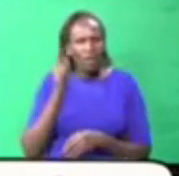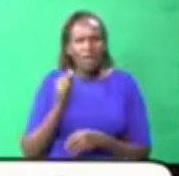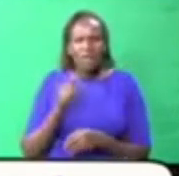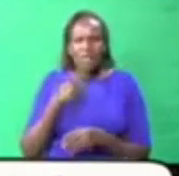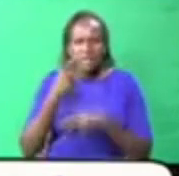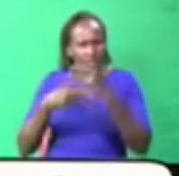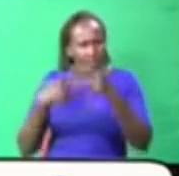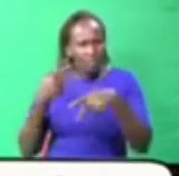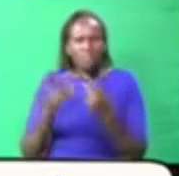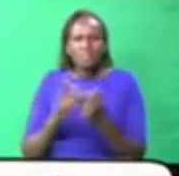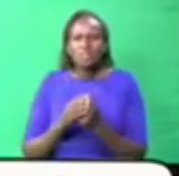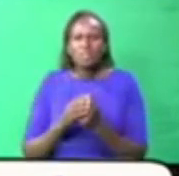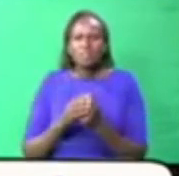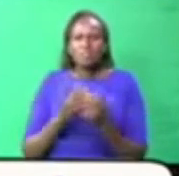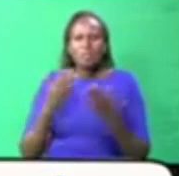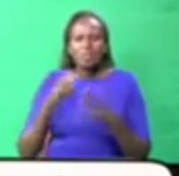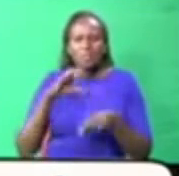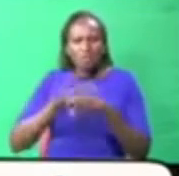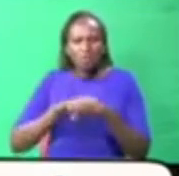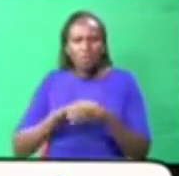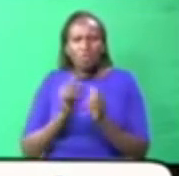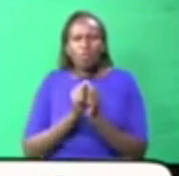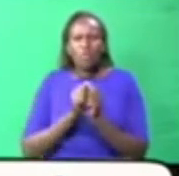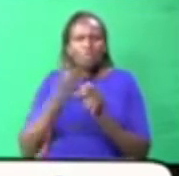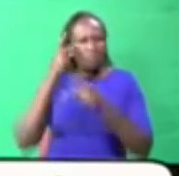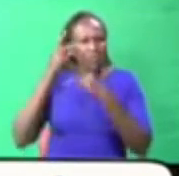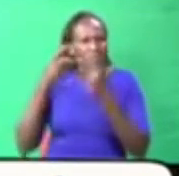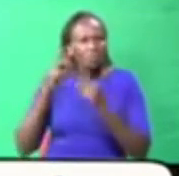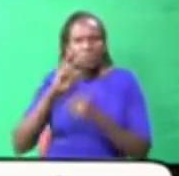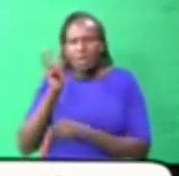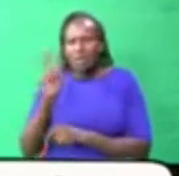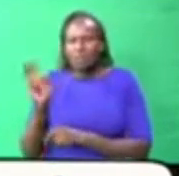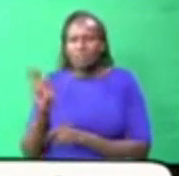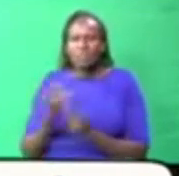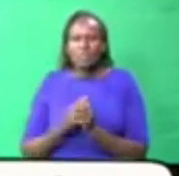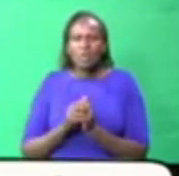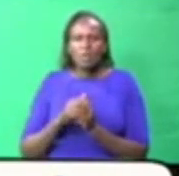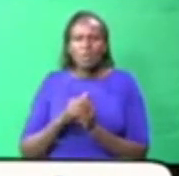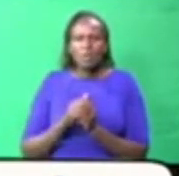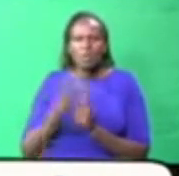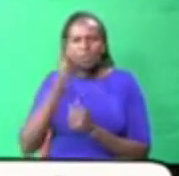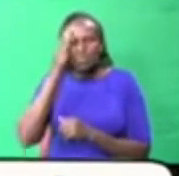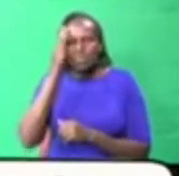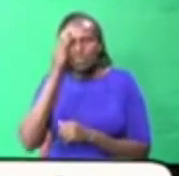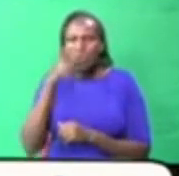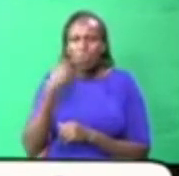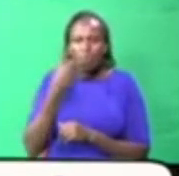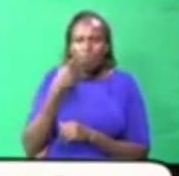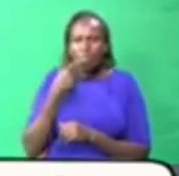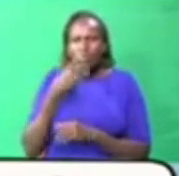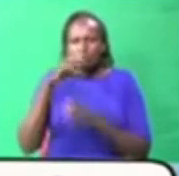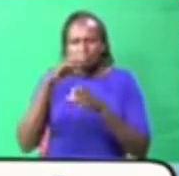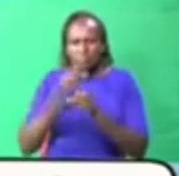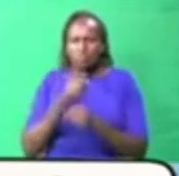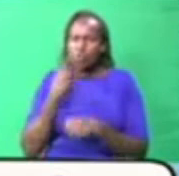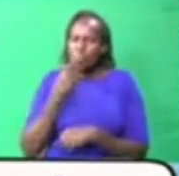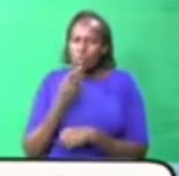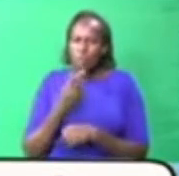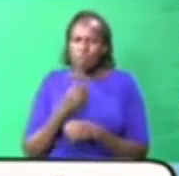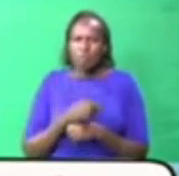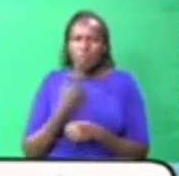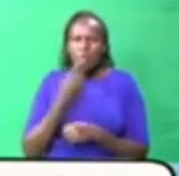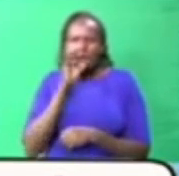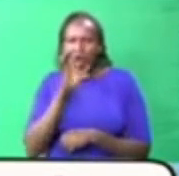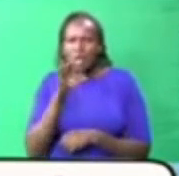process wakashikwa na manabii wa uongo, walenda kutafuta mahali watatabiriwa, waambiwa ni nani alimshika nani, nani alilaani